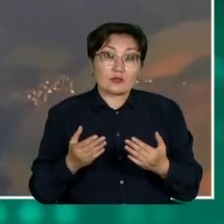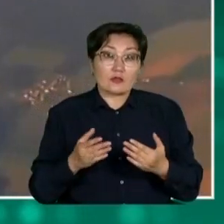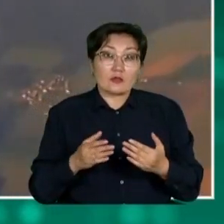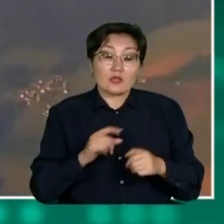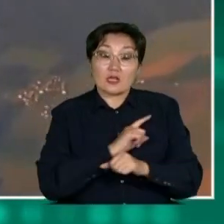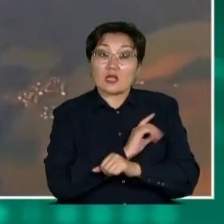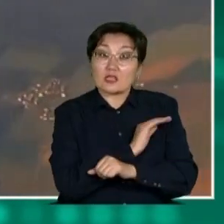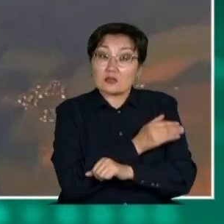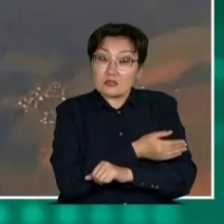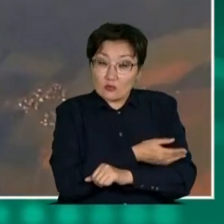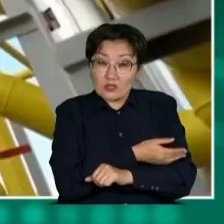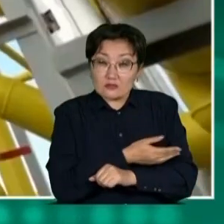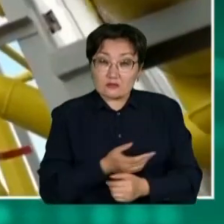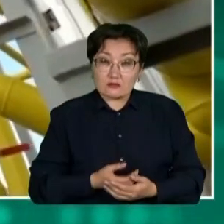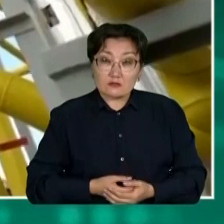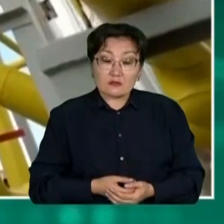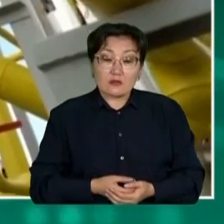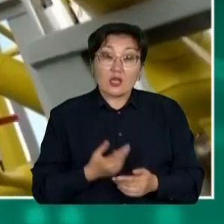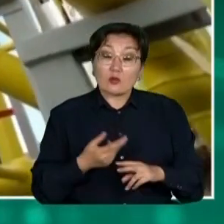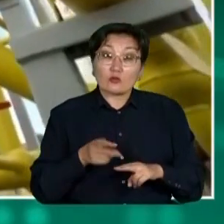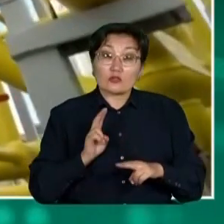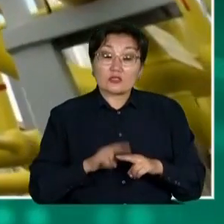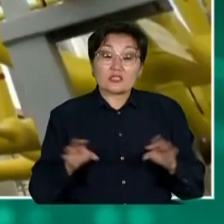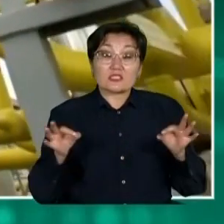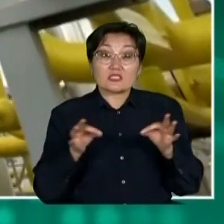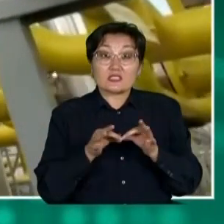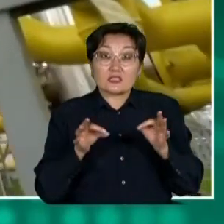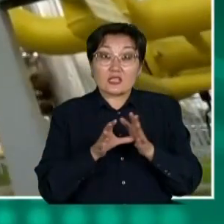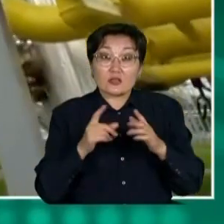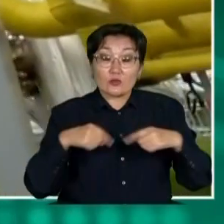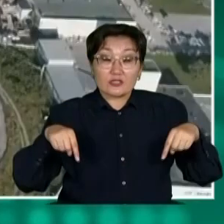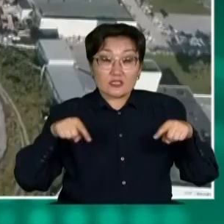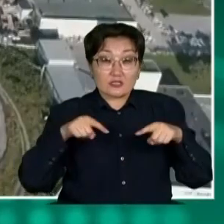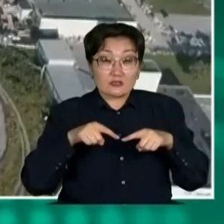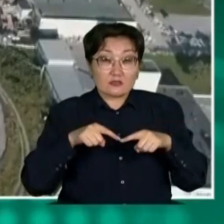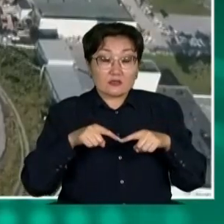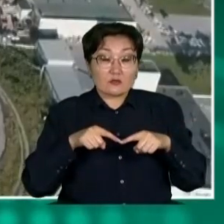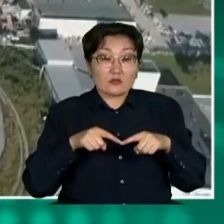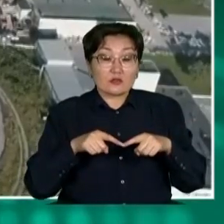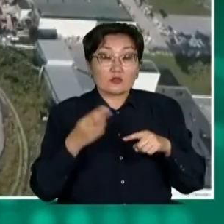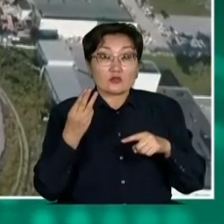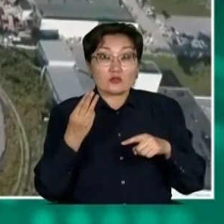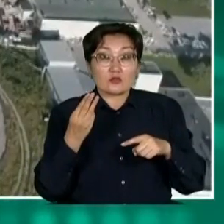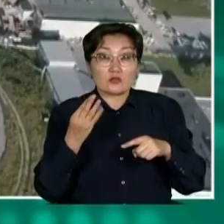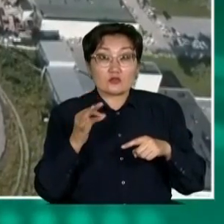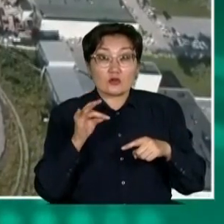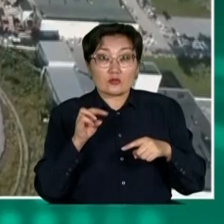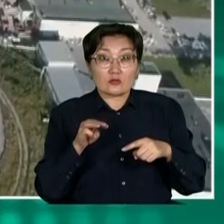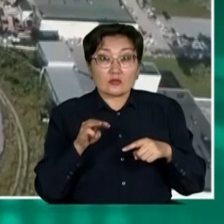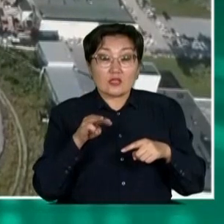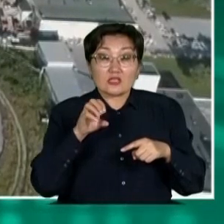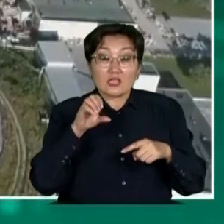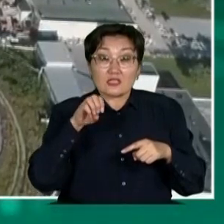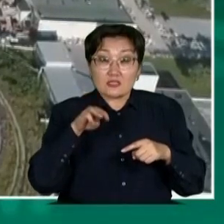Қауқарын қарайтын болсақ, бұл атом электростанциялары жаңа шорт-лист